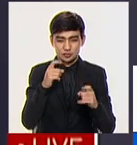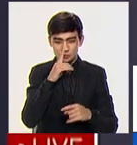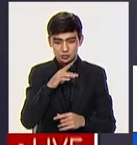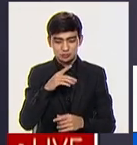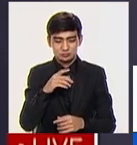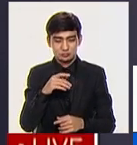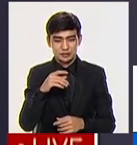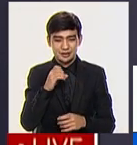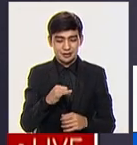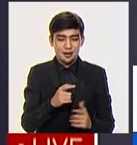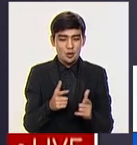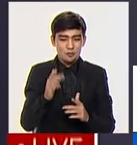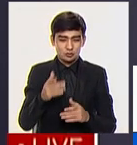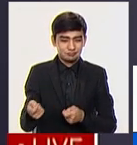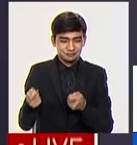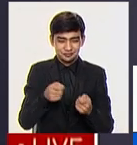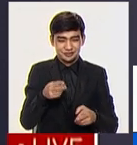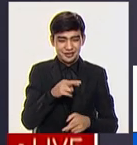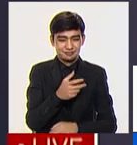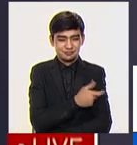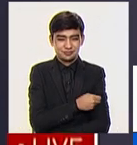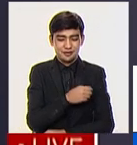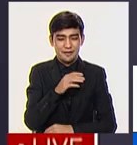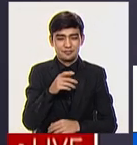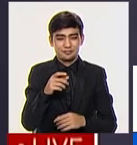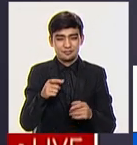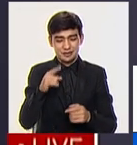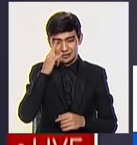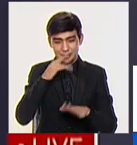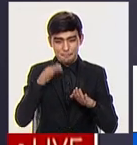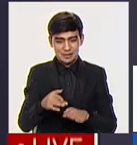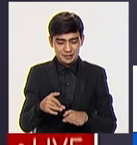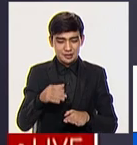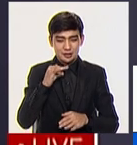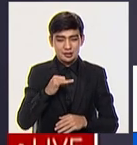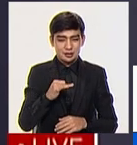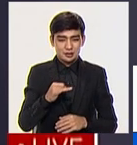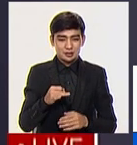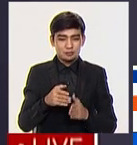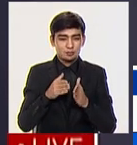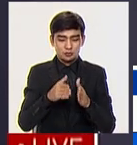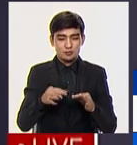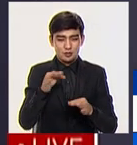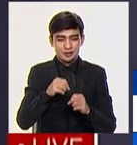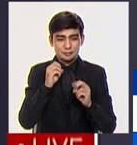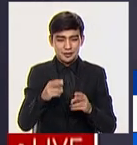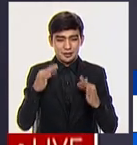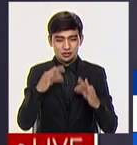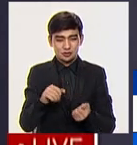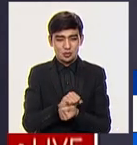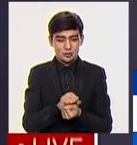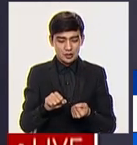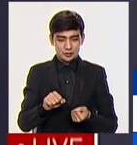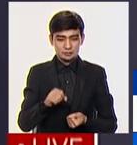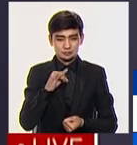готовы заниматься поставками данных вакцин на территорию Казахстана путем выдачи специальных разрешительных